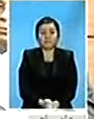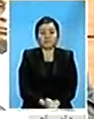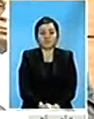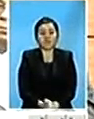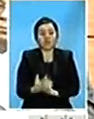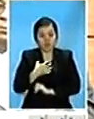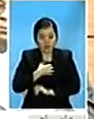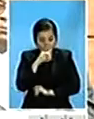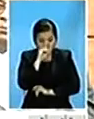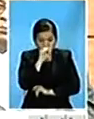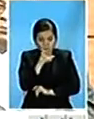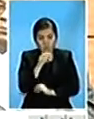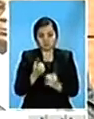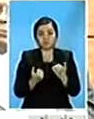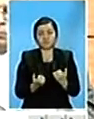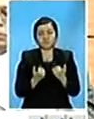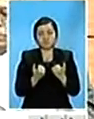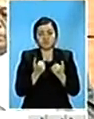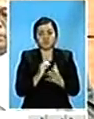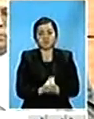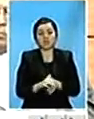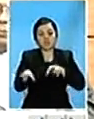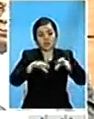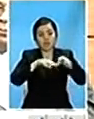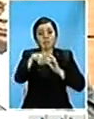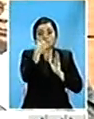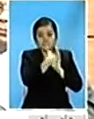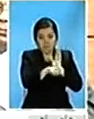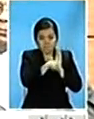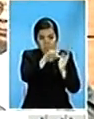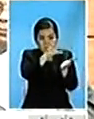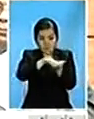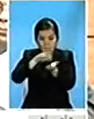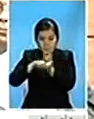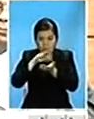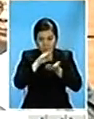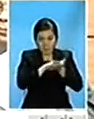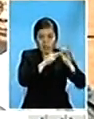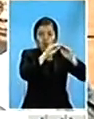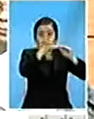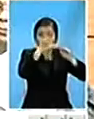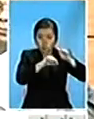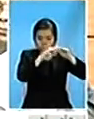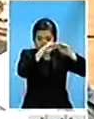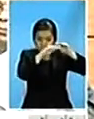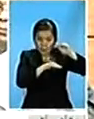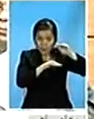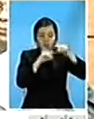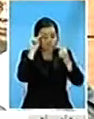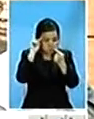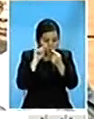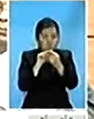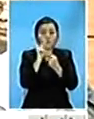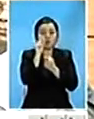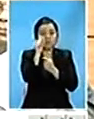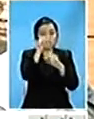ผมอยากจะเรียนนะครับว่าการจัดเก็บภาษีในอัตราที่ต่ำนั้นเป็นเป้าหมายที่ดีของ